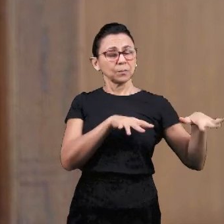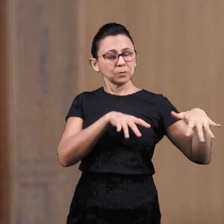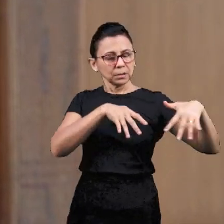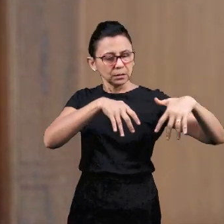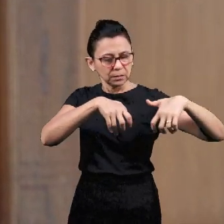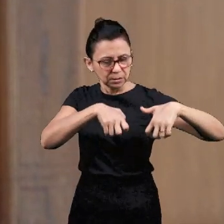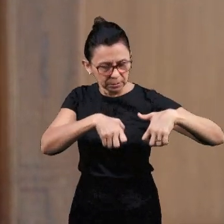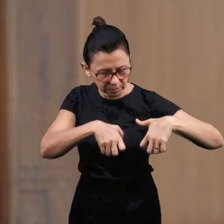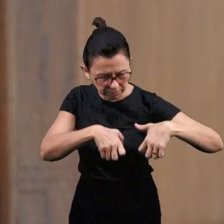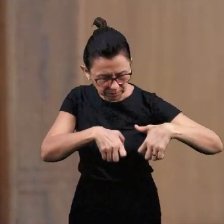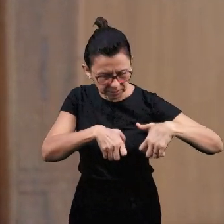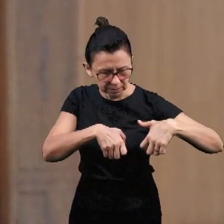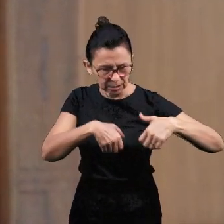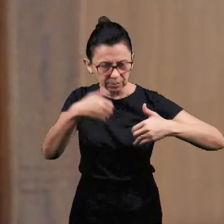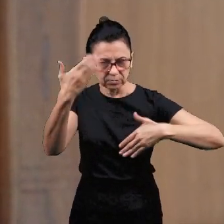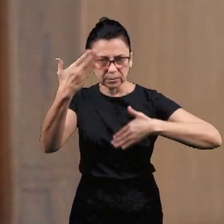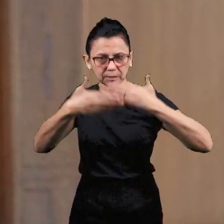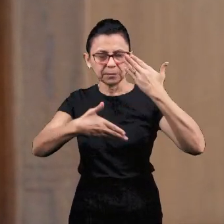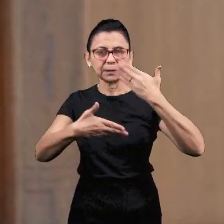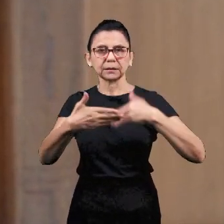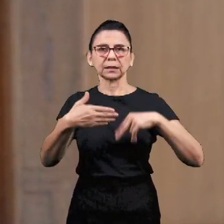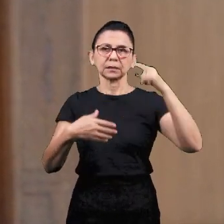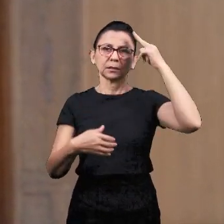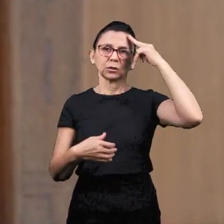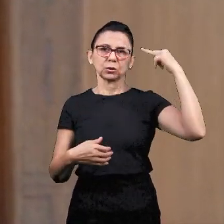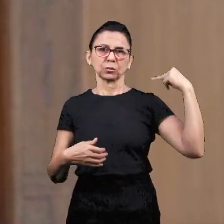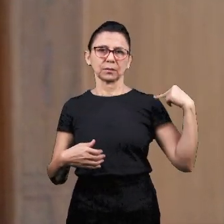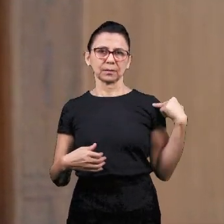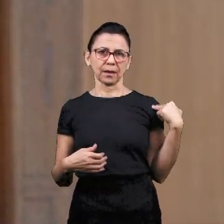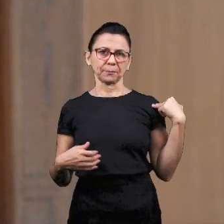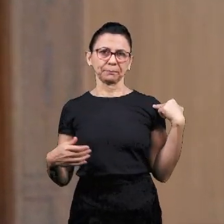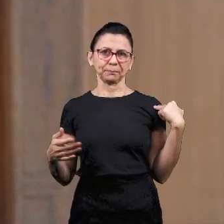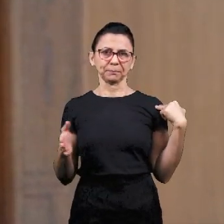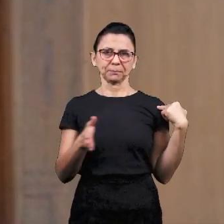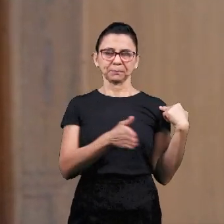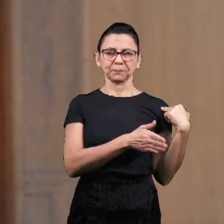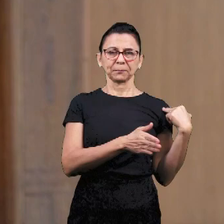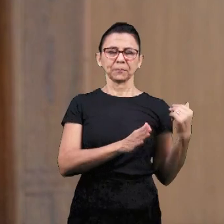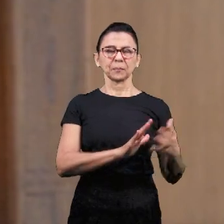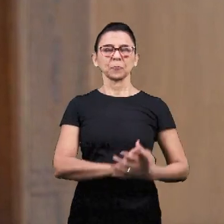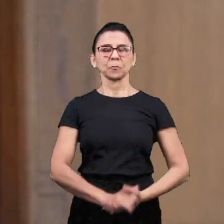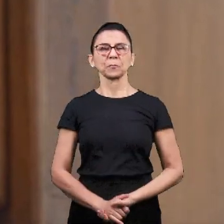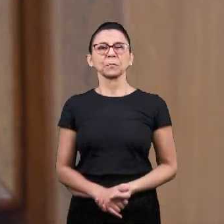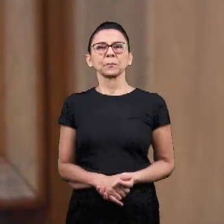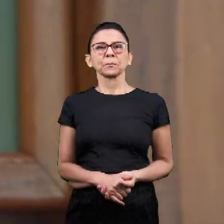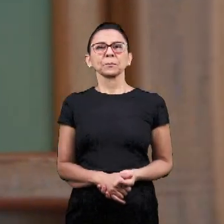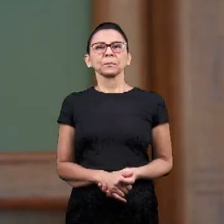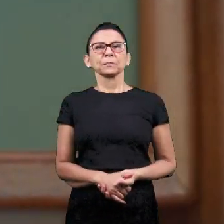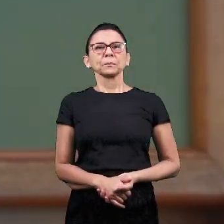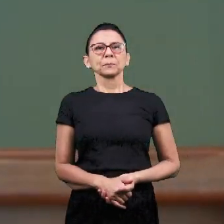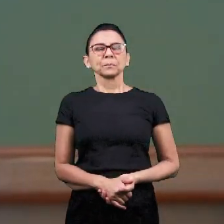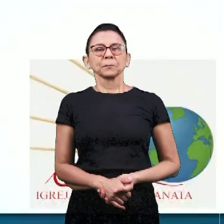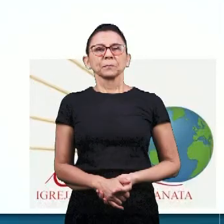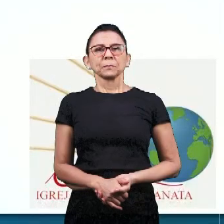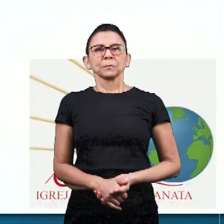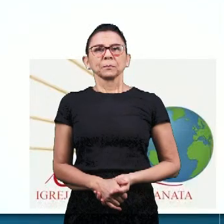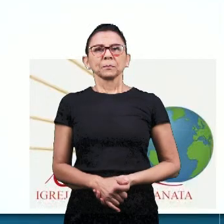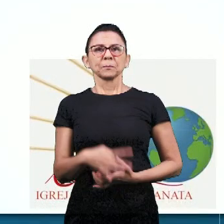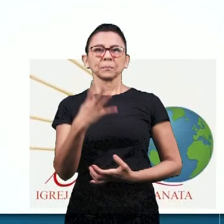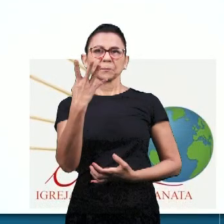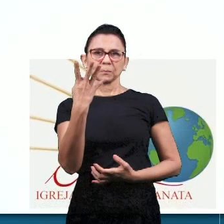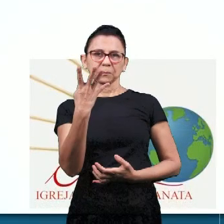frère, la réponse à cette question numéro 3. Maintenant, notre quatrième et dernière question. Nous allons lire ici, frères et sœurs, la